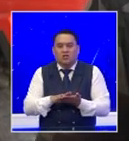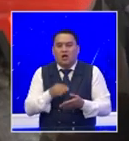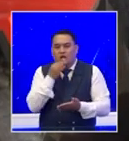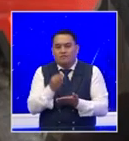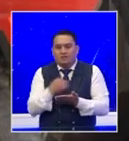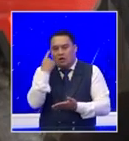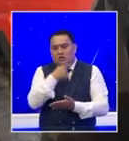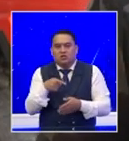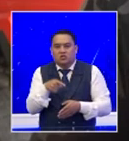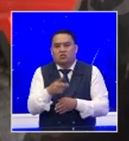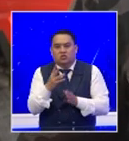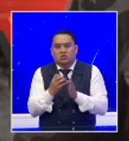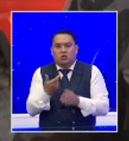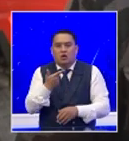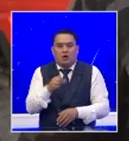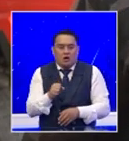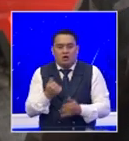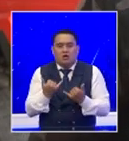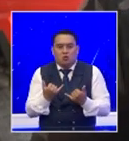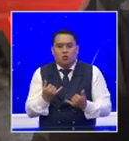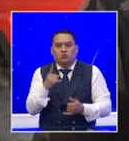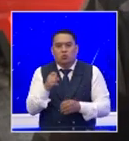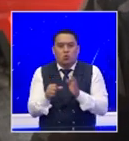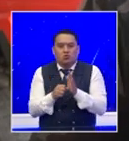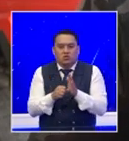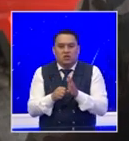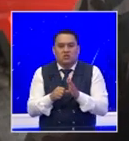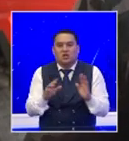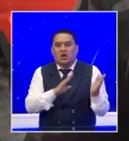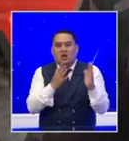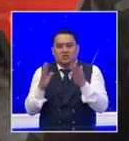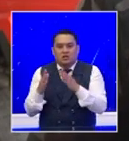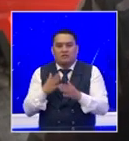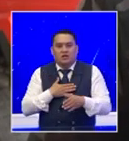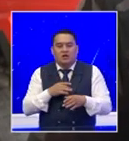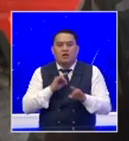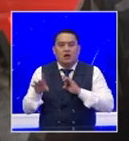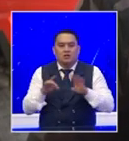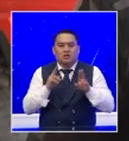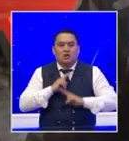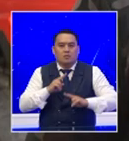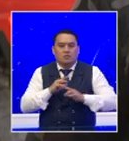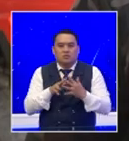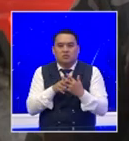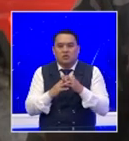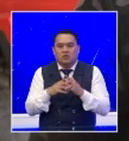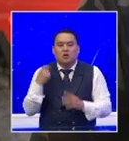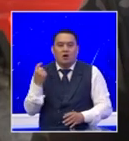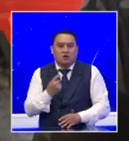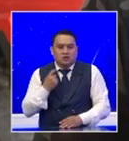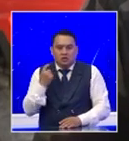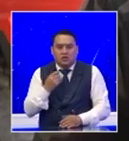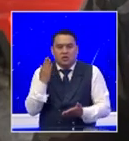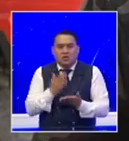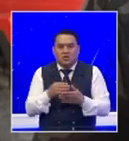ответственности более 1400 гектаров, из которых 106 лесные угодья. Мы ведем разъяснительную работу с крестьянскими хозяйствами и